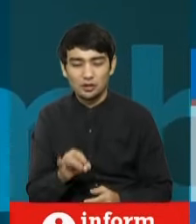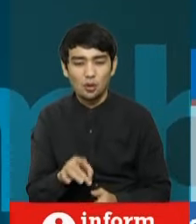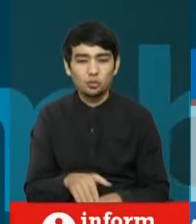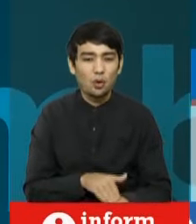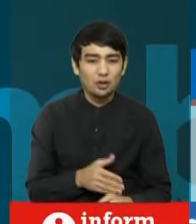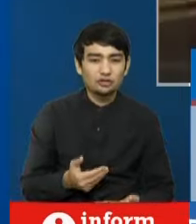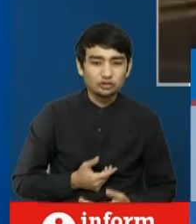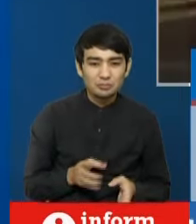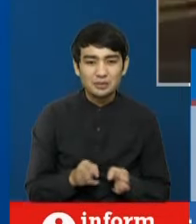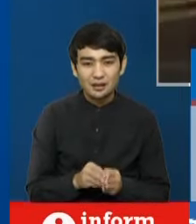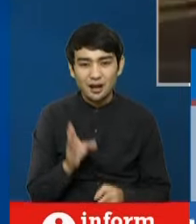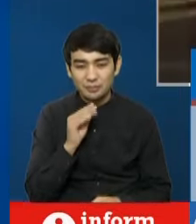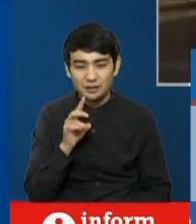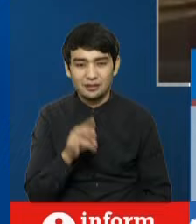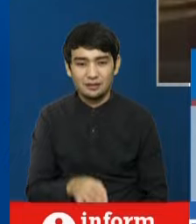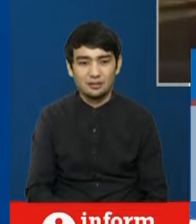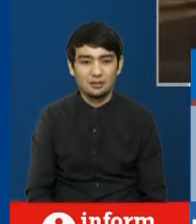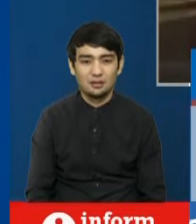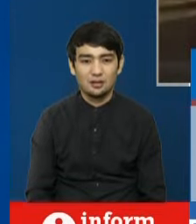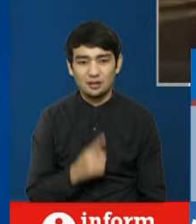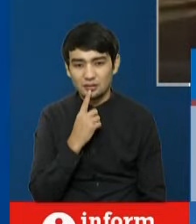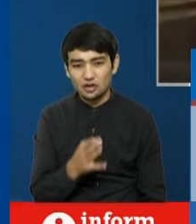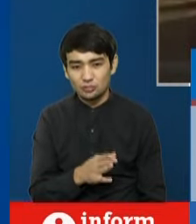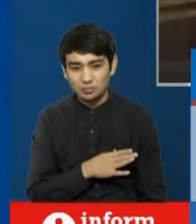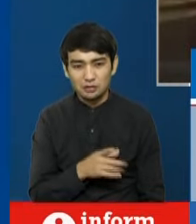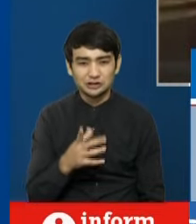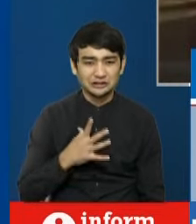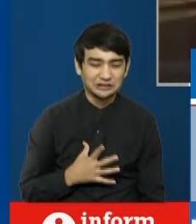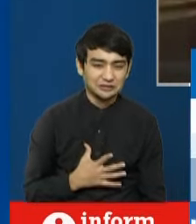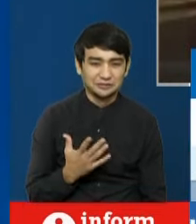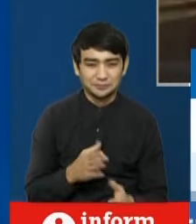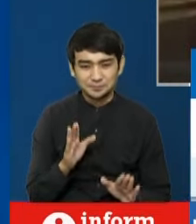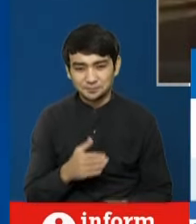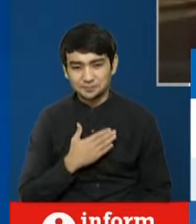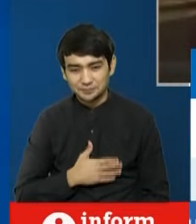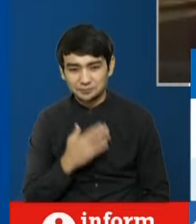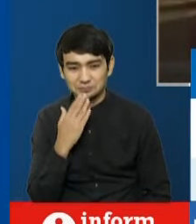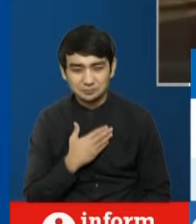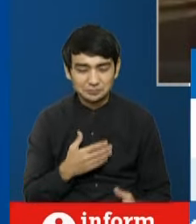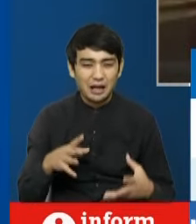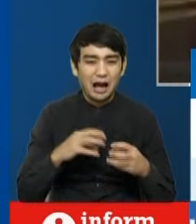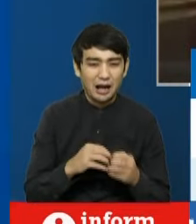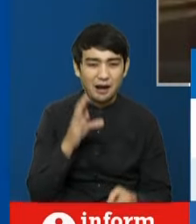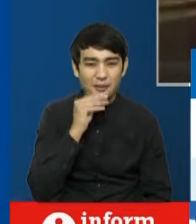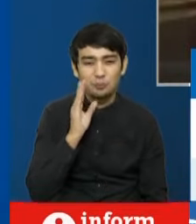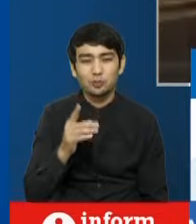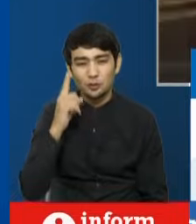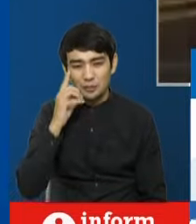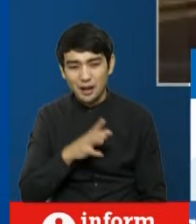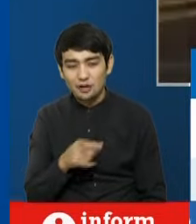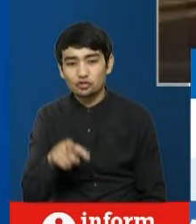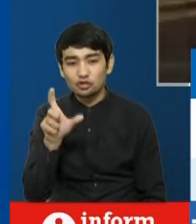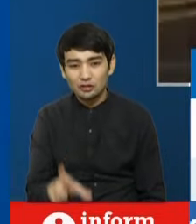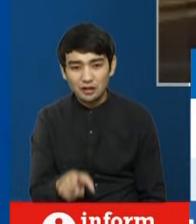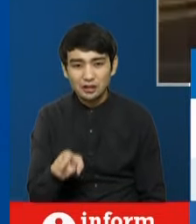долго просуществовать. Не может быть речи там слюбиться, стерпиться или еще что-либо, потому что это личность, это человек, это